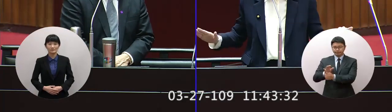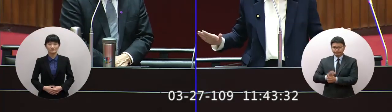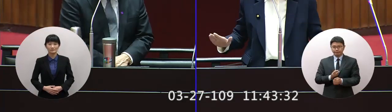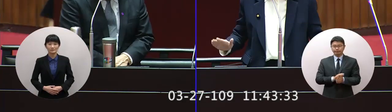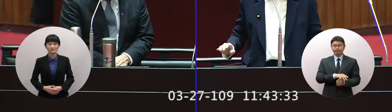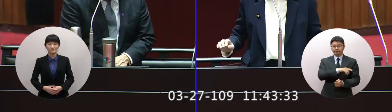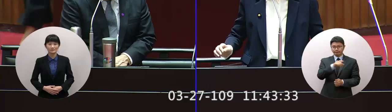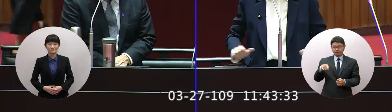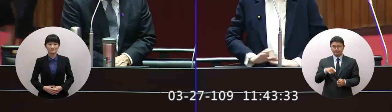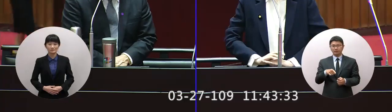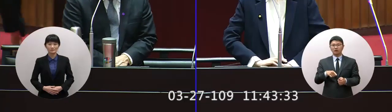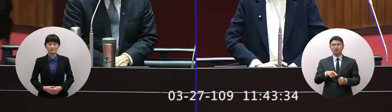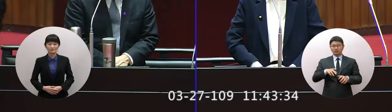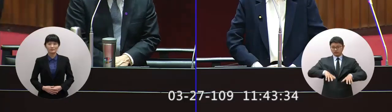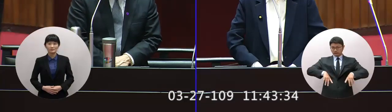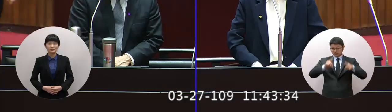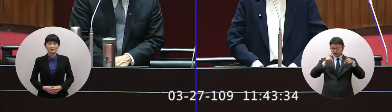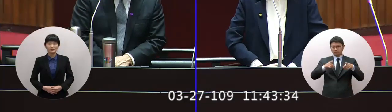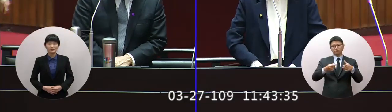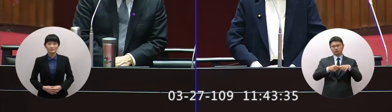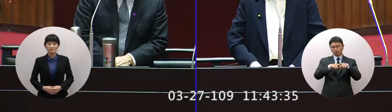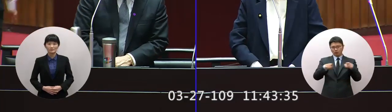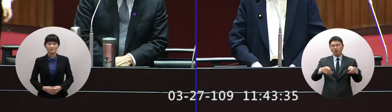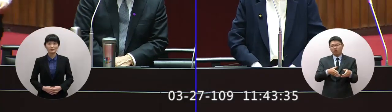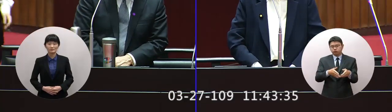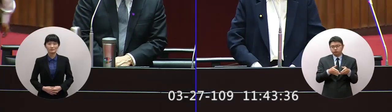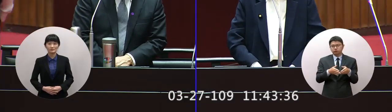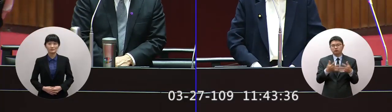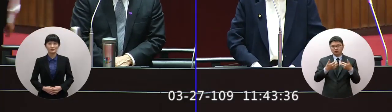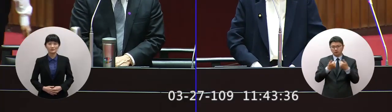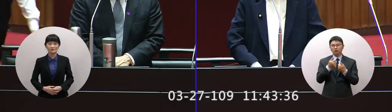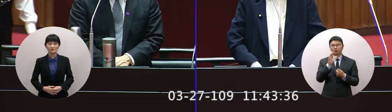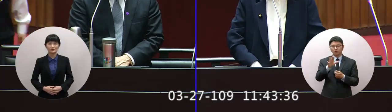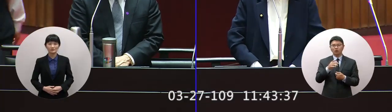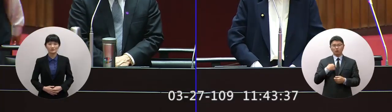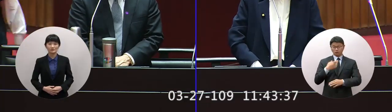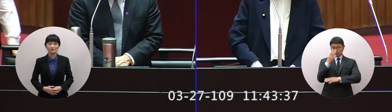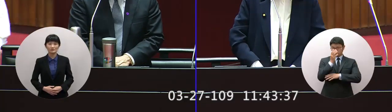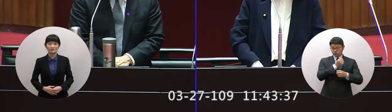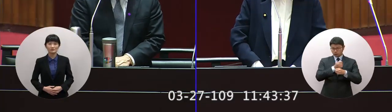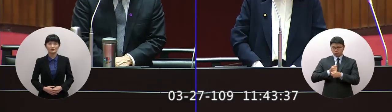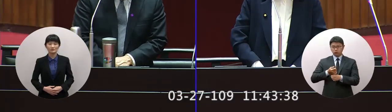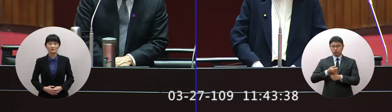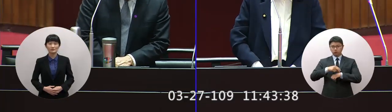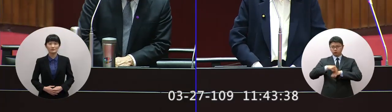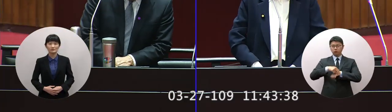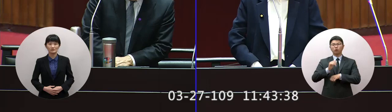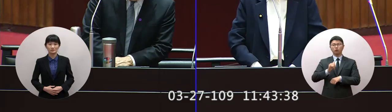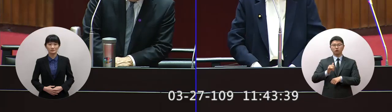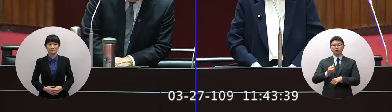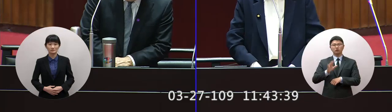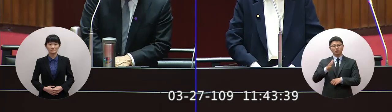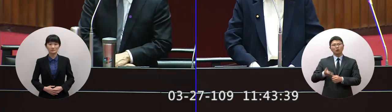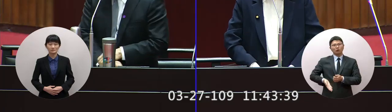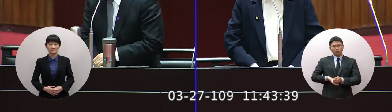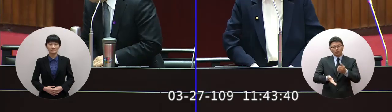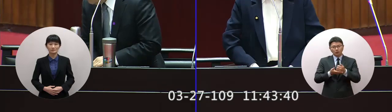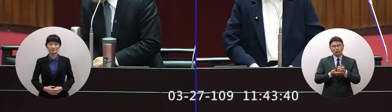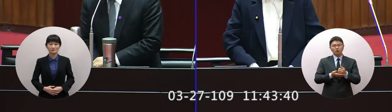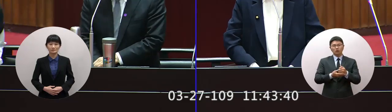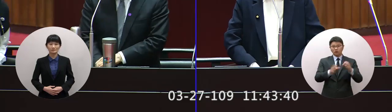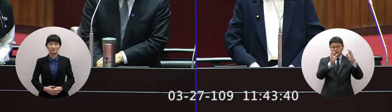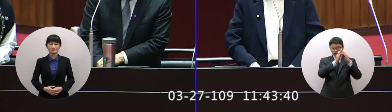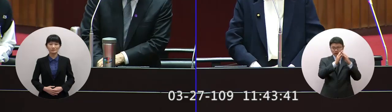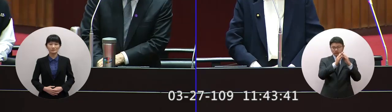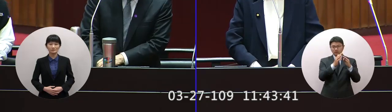个公平的起点，让大家都有机会。我们政府做得很好了，我们有鼓励放款，鼓励金融